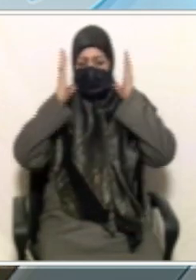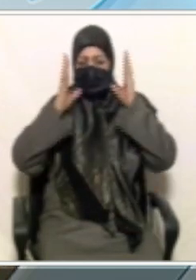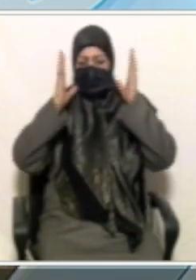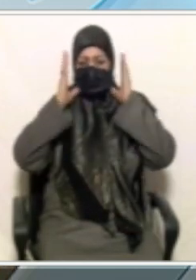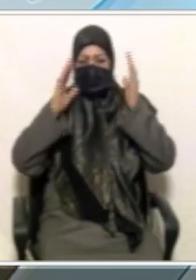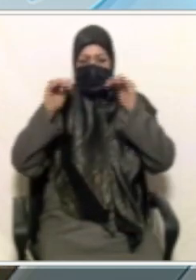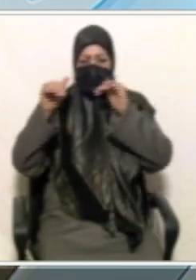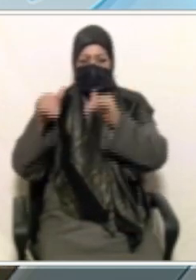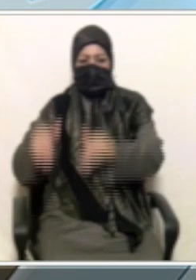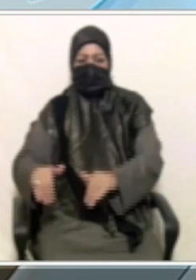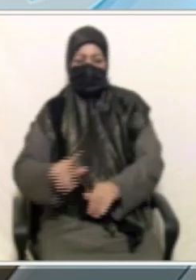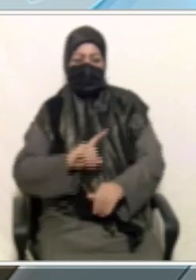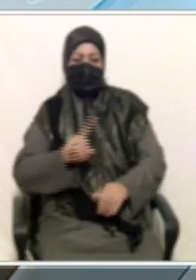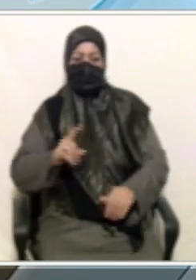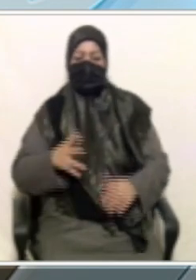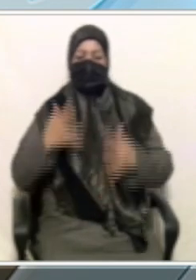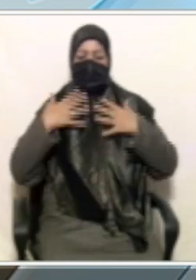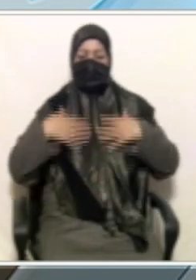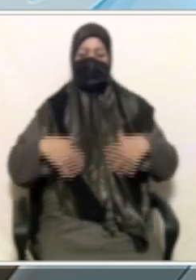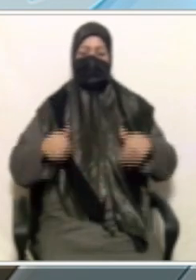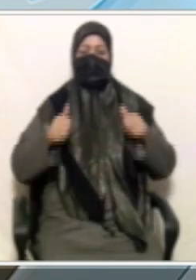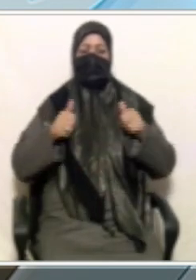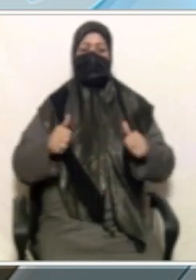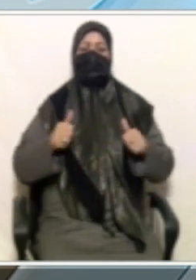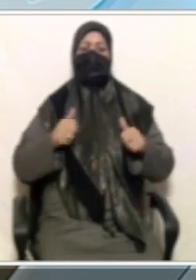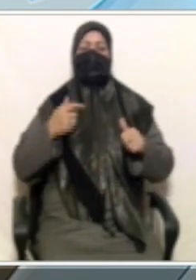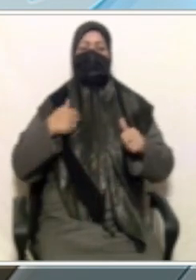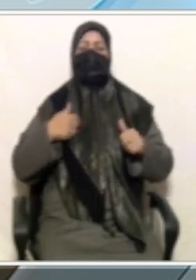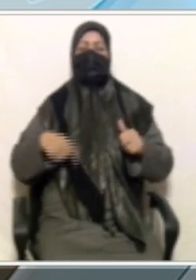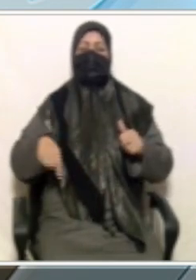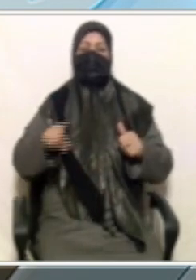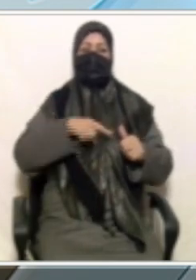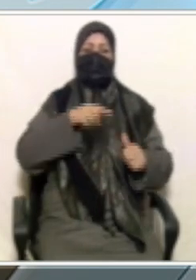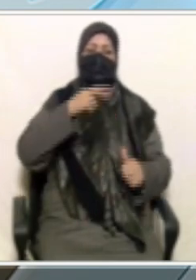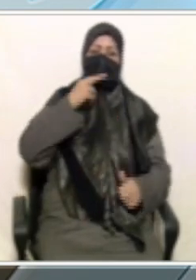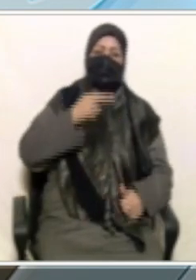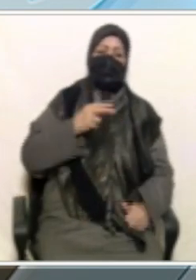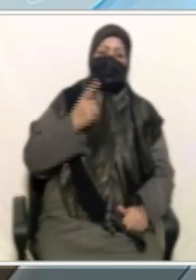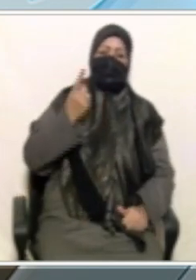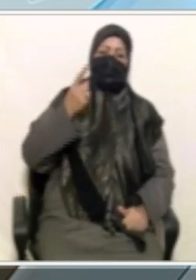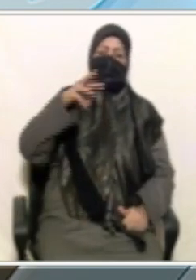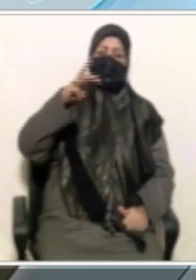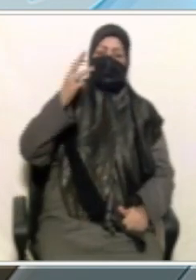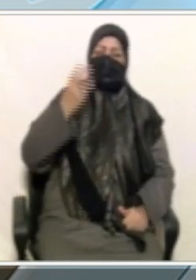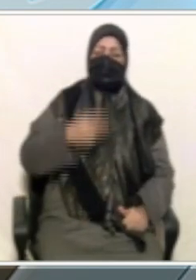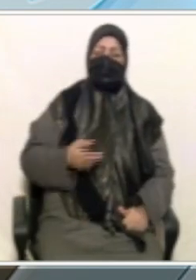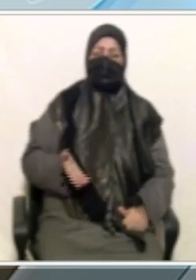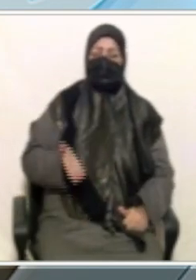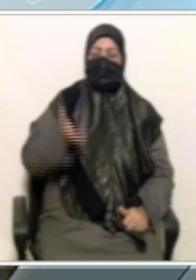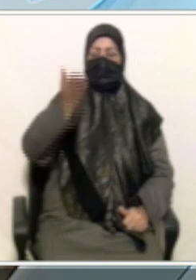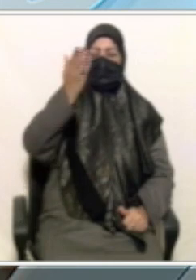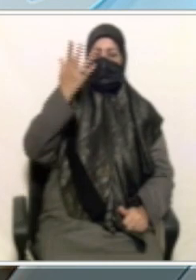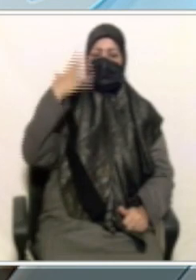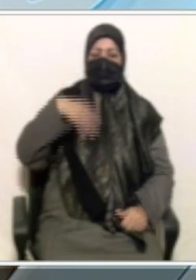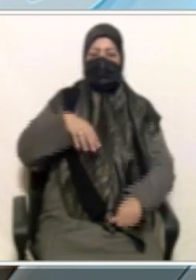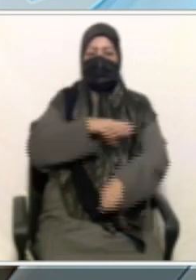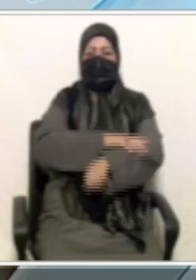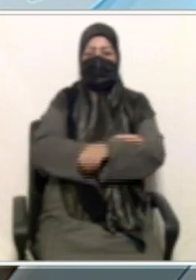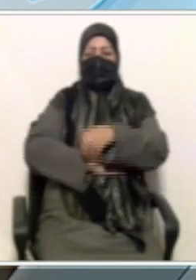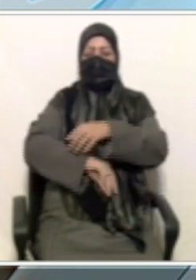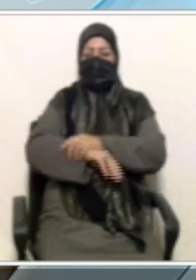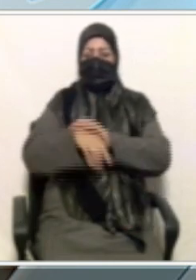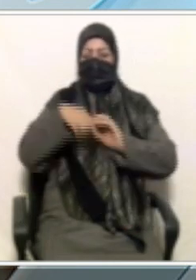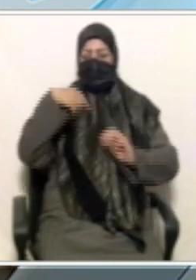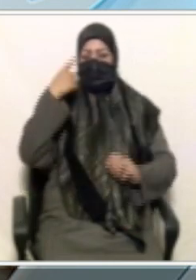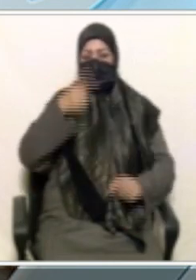على من وجد فيه أكثر من ثلث، أو بعضهم يقول أكثر من ثلثي البدن. وأما إذا كان هو حي، إنسان حي وقطعت